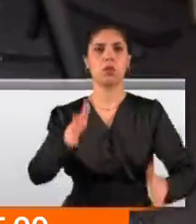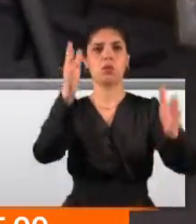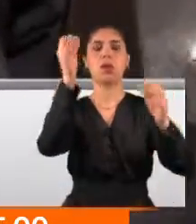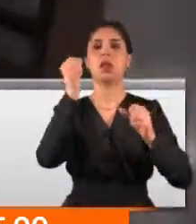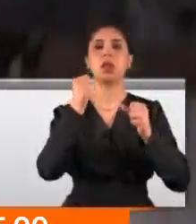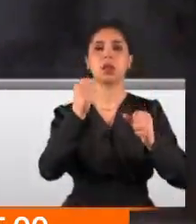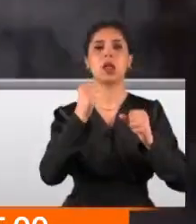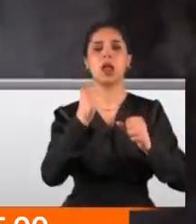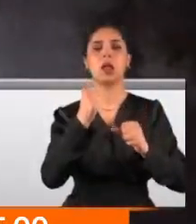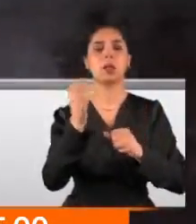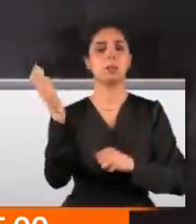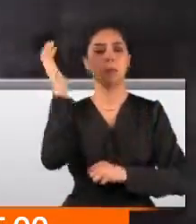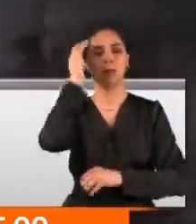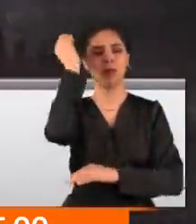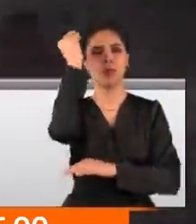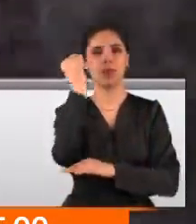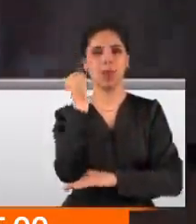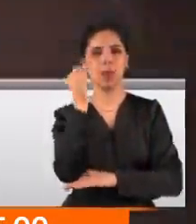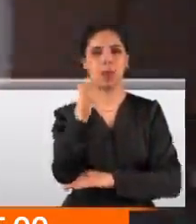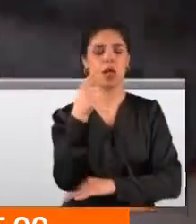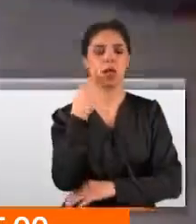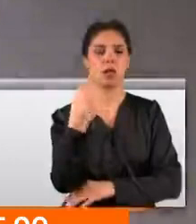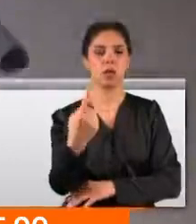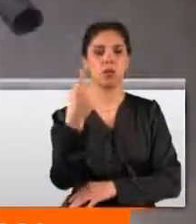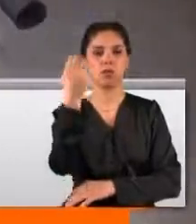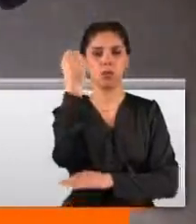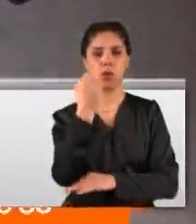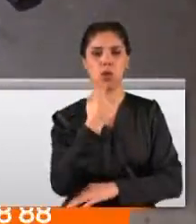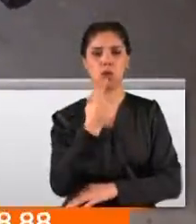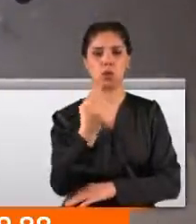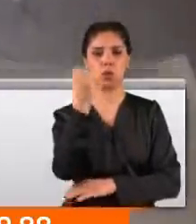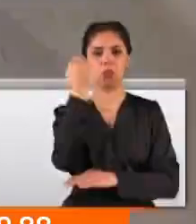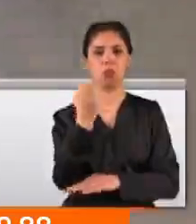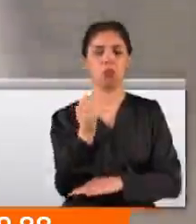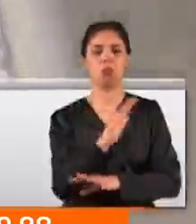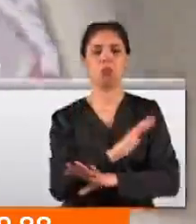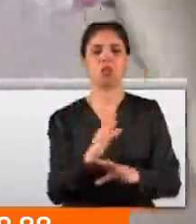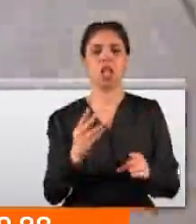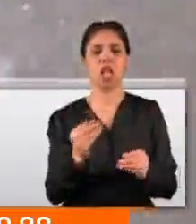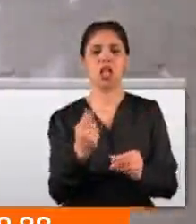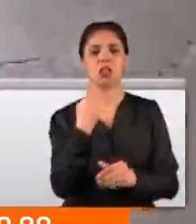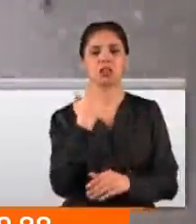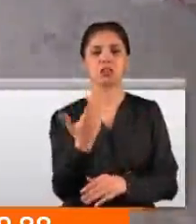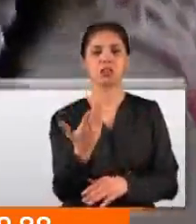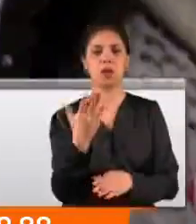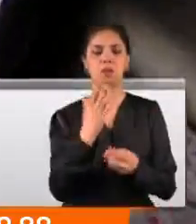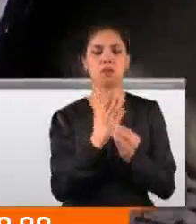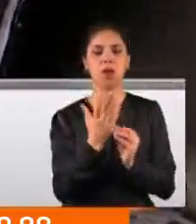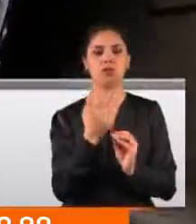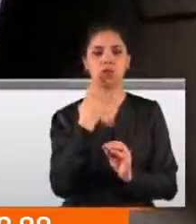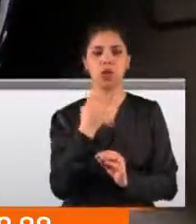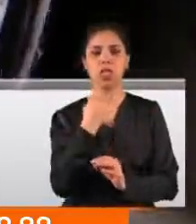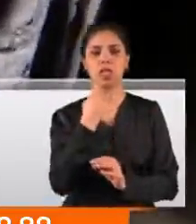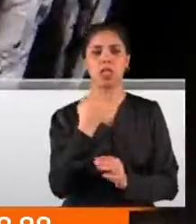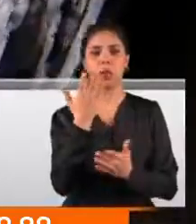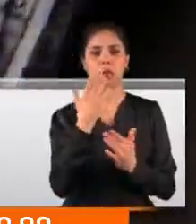tutan en önemli temel kolonlardan bir tanesi de bu. Kolon diyorum ama kolondan eser kalmamış neredeyse. Parçalanmış,